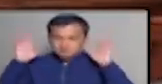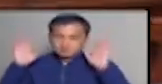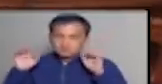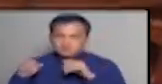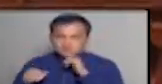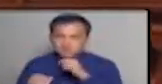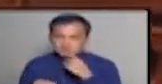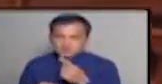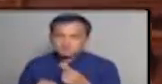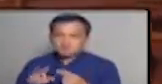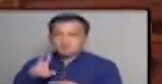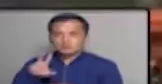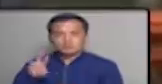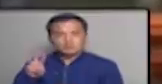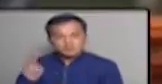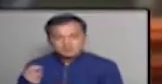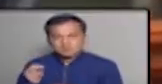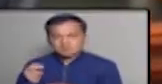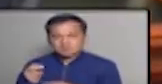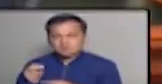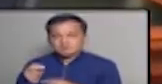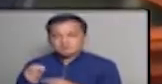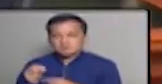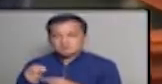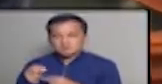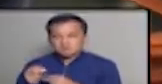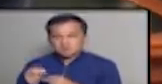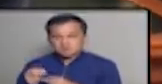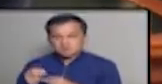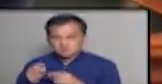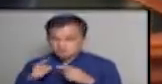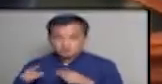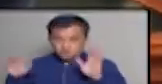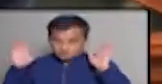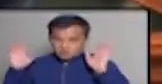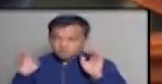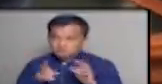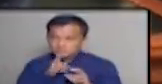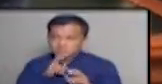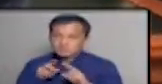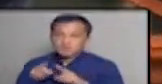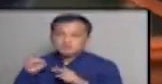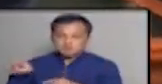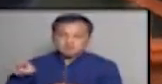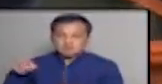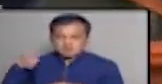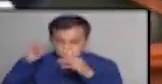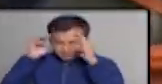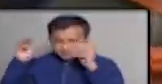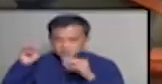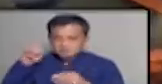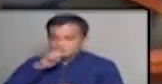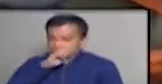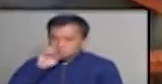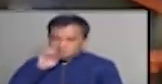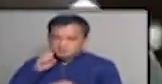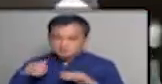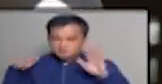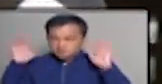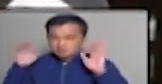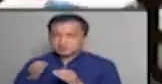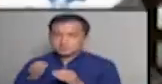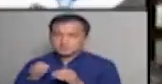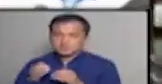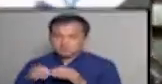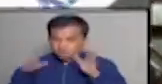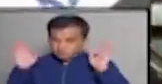masabi kung kailan talaga lulutang itong suspect. Pero yun nga, kay Mayor Erap daw ito susuko kung sakasakali na lumantad